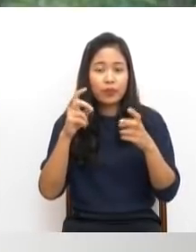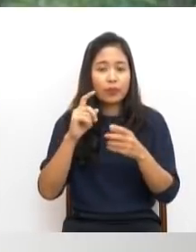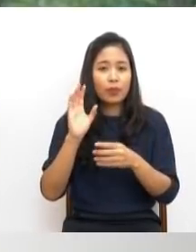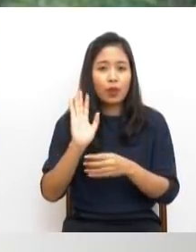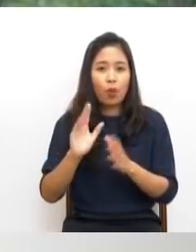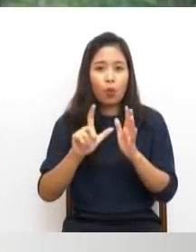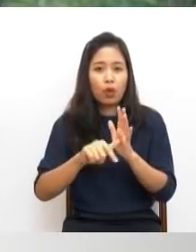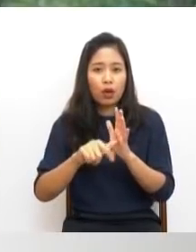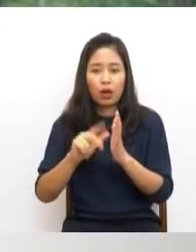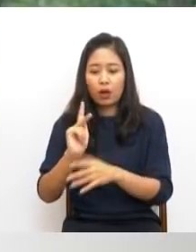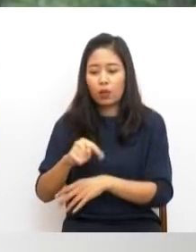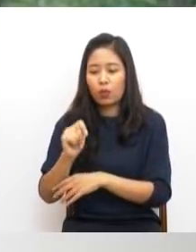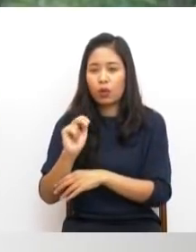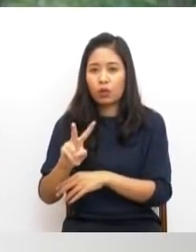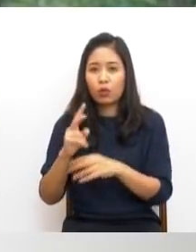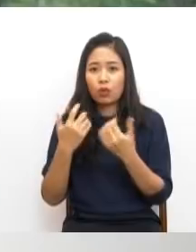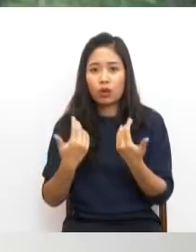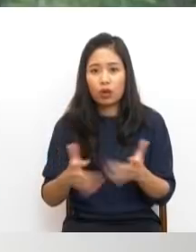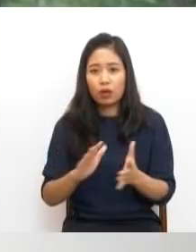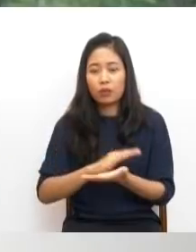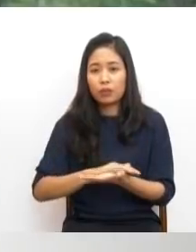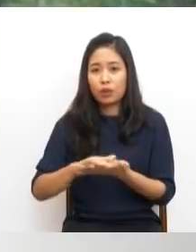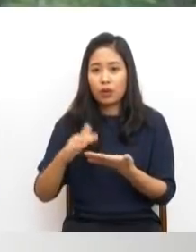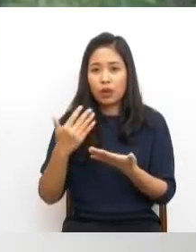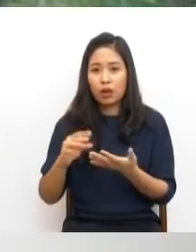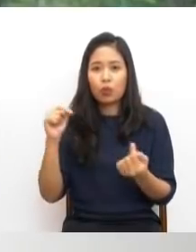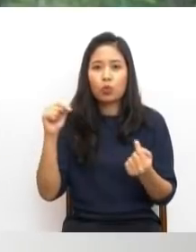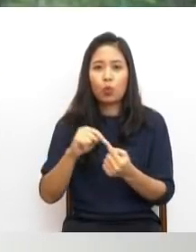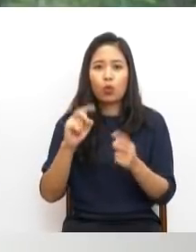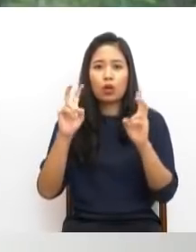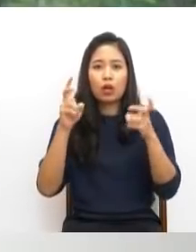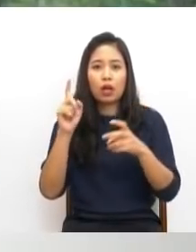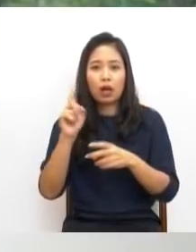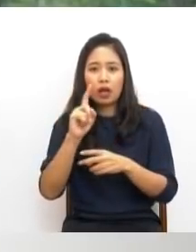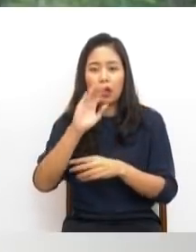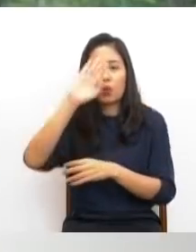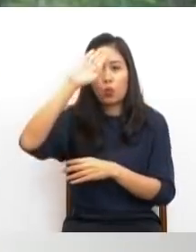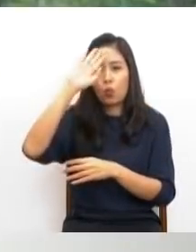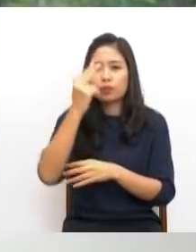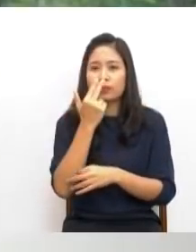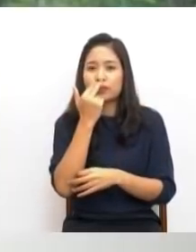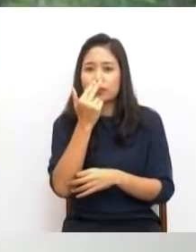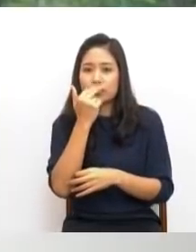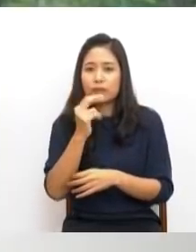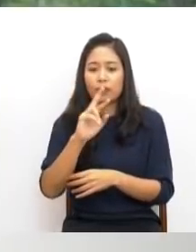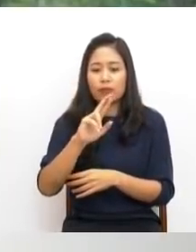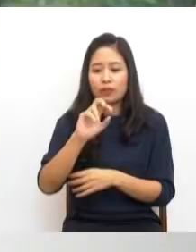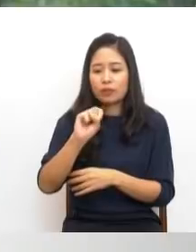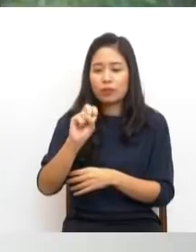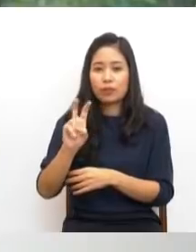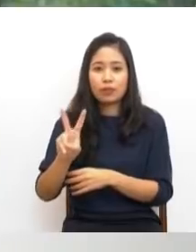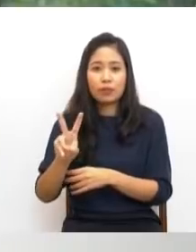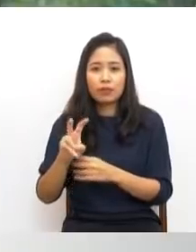นาสาเลขาธิการคณะกรรมการการศึกษาขั้นพื้นฐานไปแล้วนะคะในเรื่องของโรคติดต่อนะคะสำหรับโรคติดเชื้อไวรัส RSV